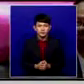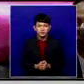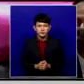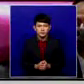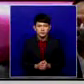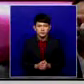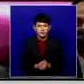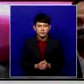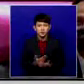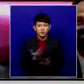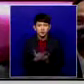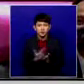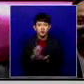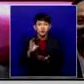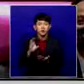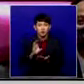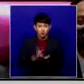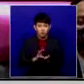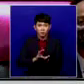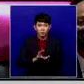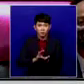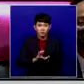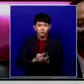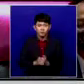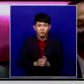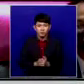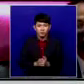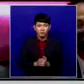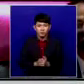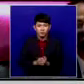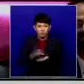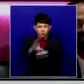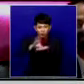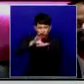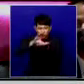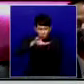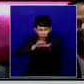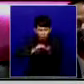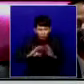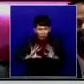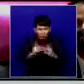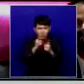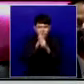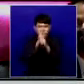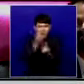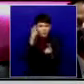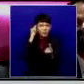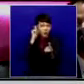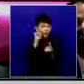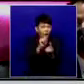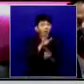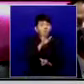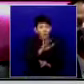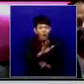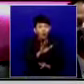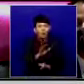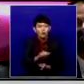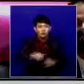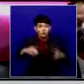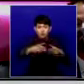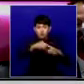ท่านใช้งบประมาณแผ่นดินจนหมดตามเป้าหมายของท่านไม่ใช่เป้าหมายบ้านเมืองนะเป้าหมายของพวกท่